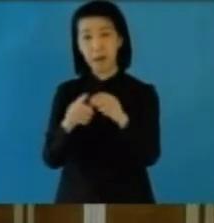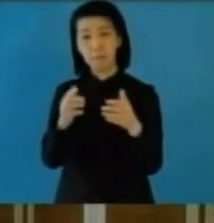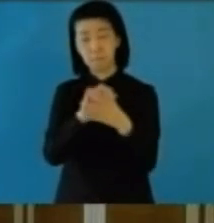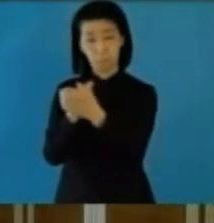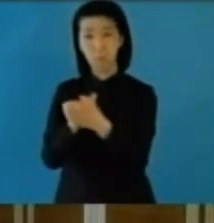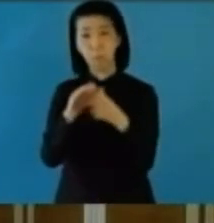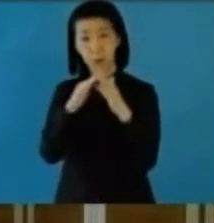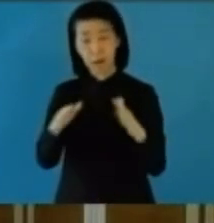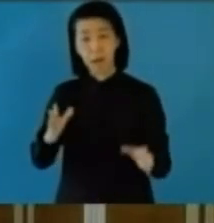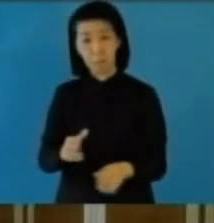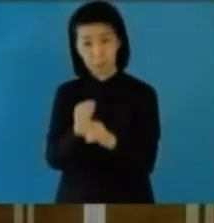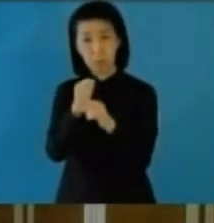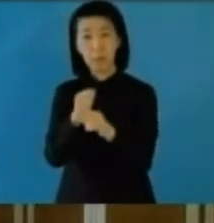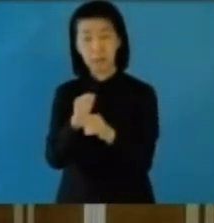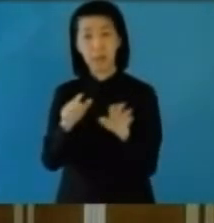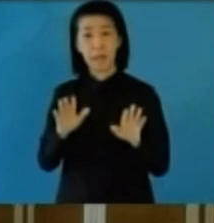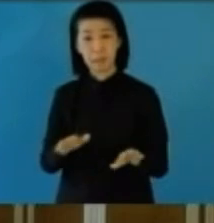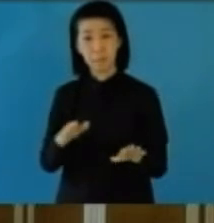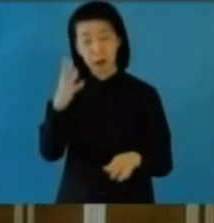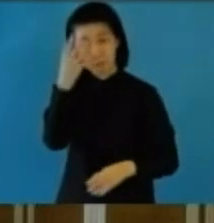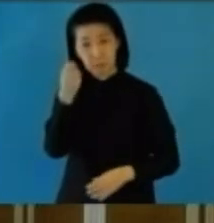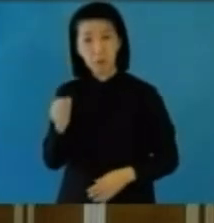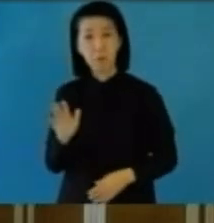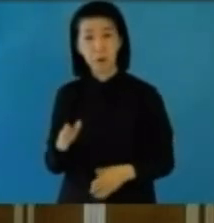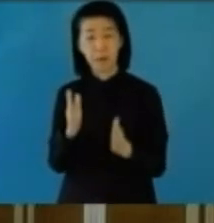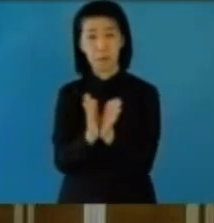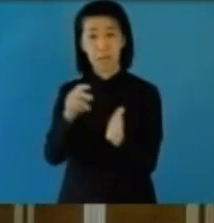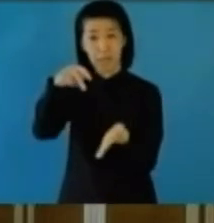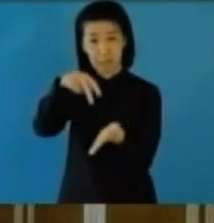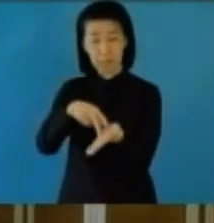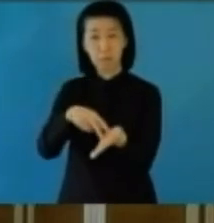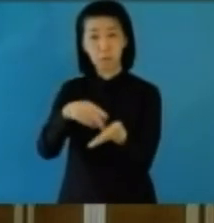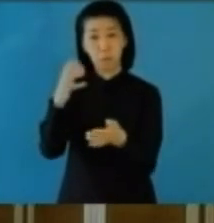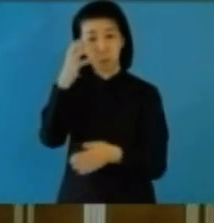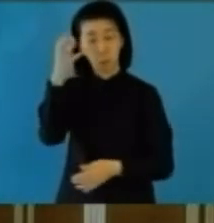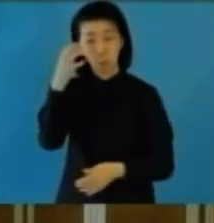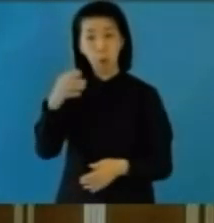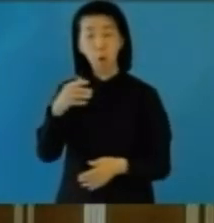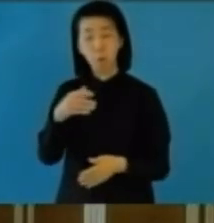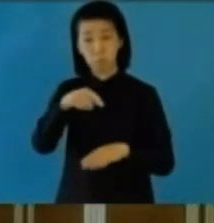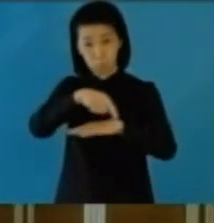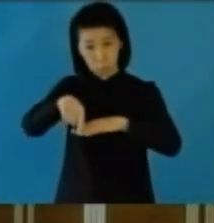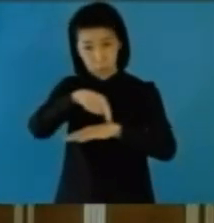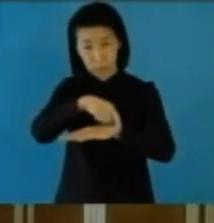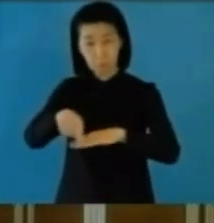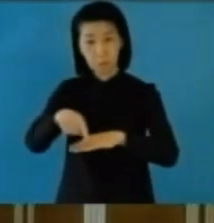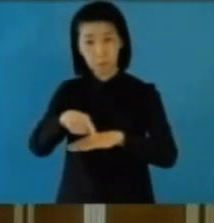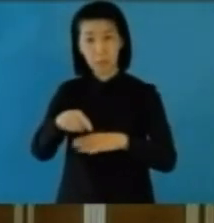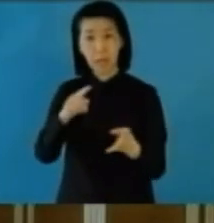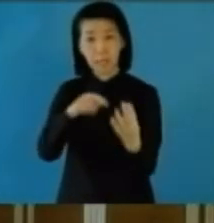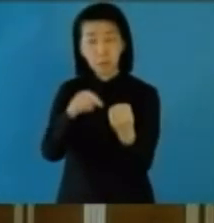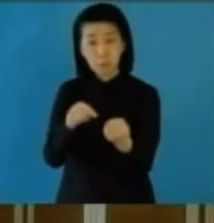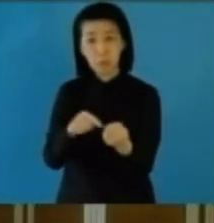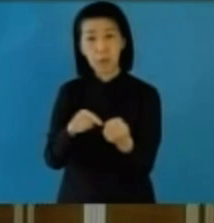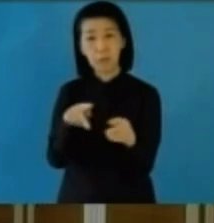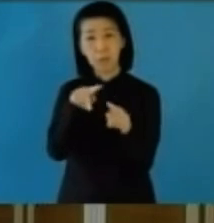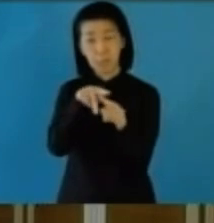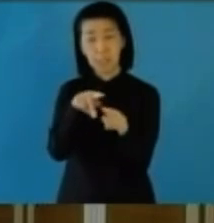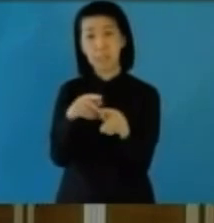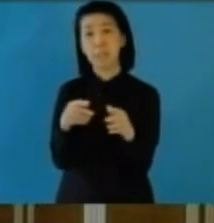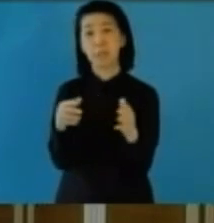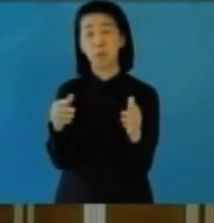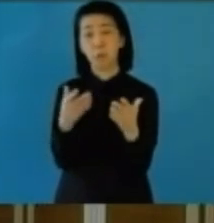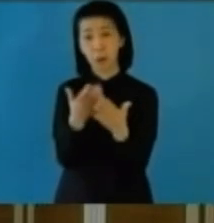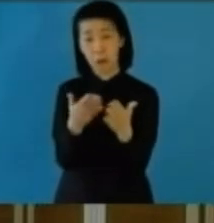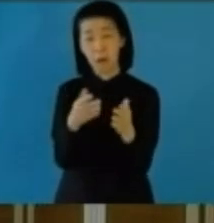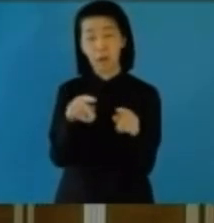等を踏まえ、現在魅力ある県立高校づくりプロジェクトとして複数の小規模校が合同で行事